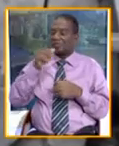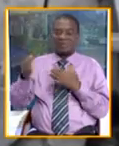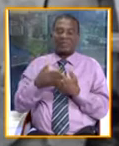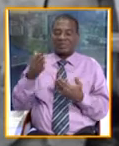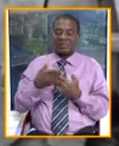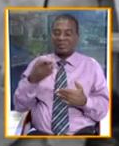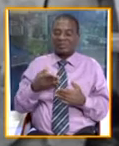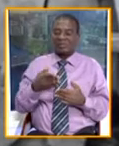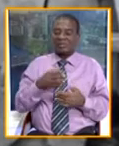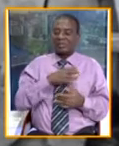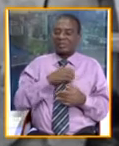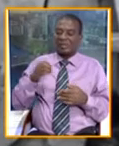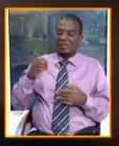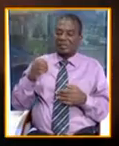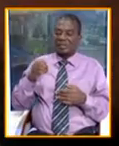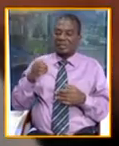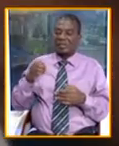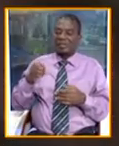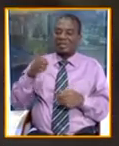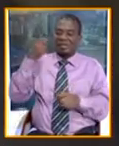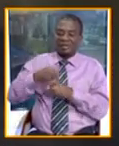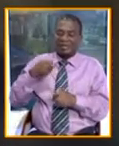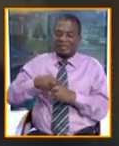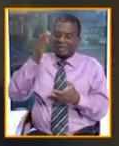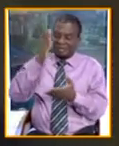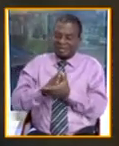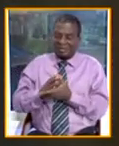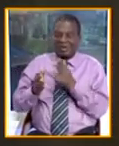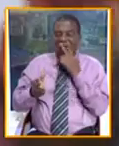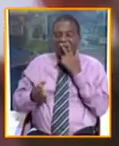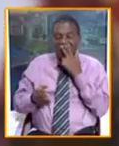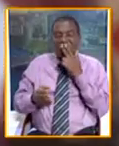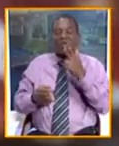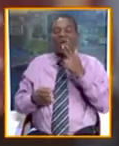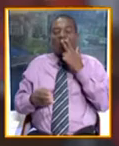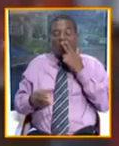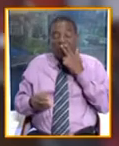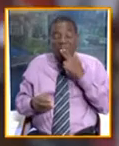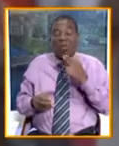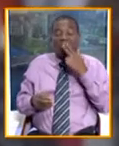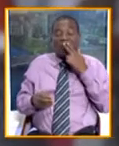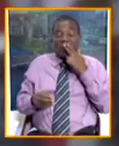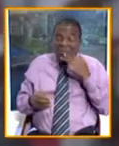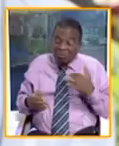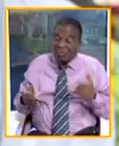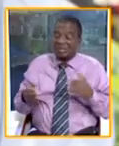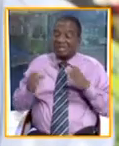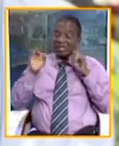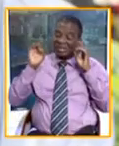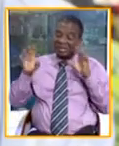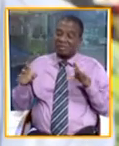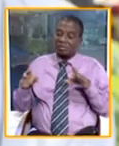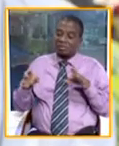Accro, effet sensationnel, difficile d'arrêter de fumer la cigarette. La consommation du tabac, un véritable danger.